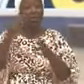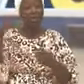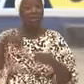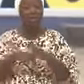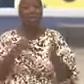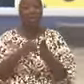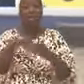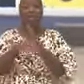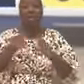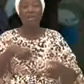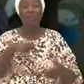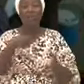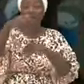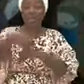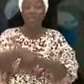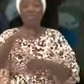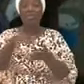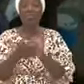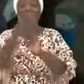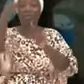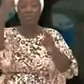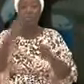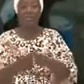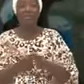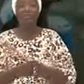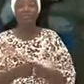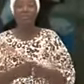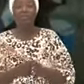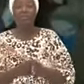vie ce soir au nom de jésus